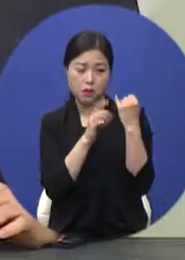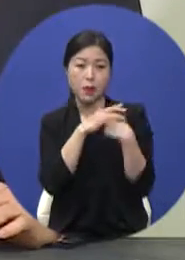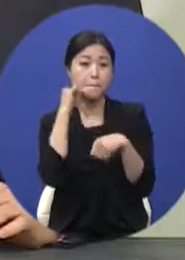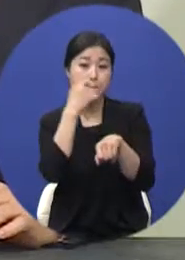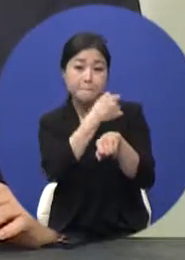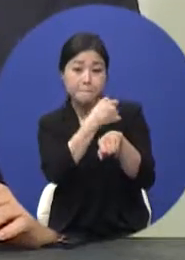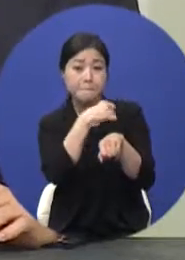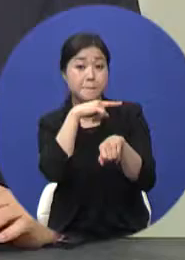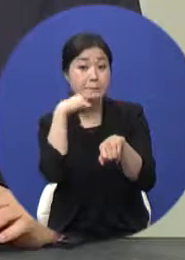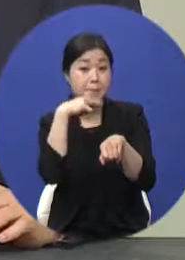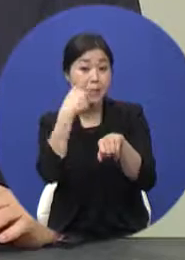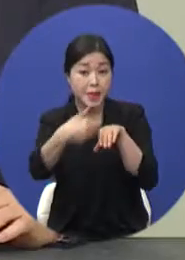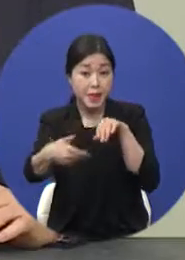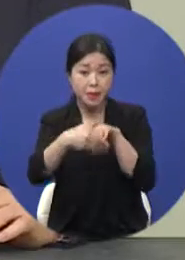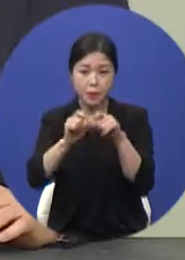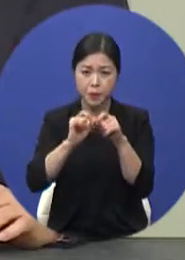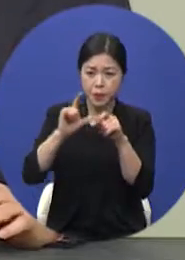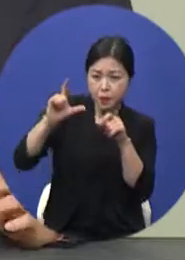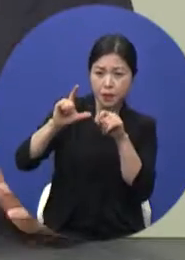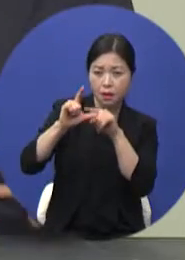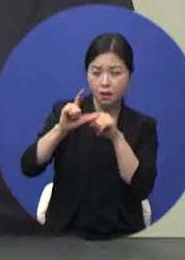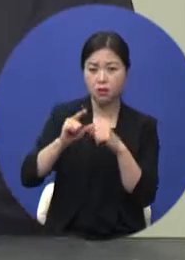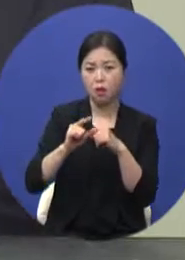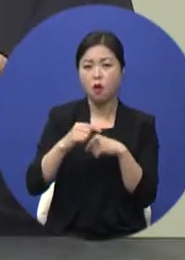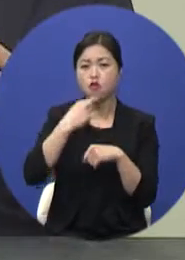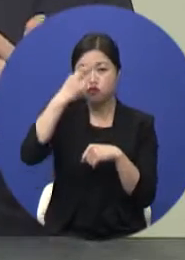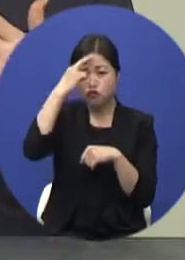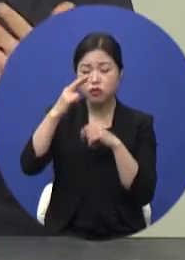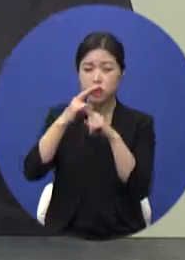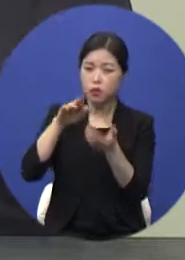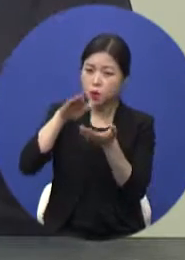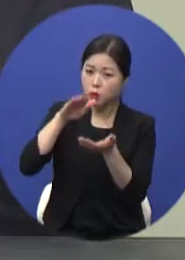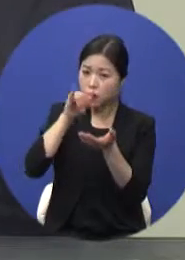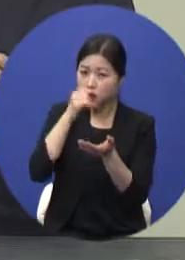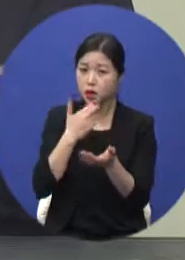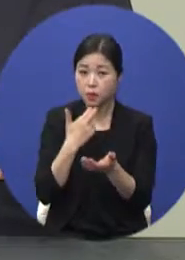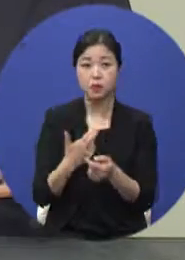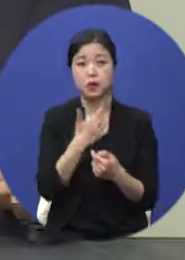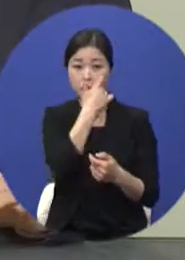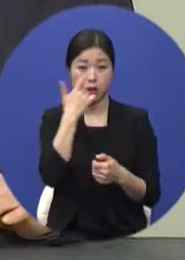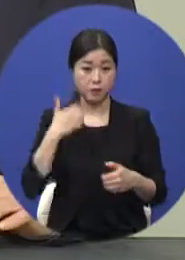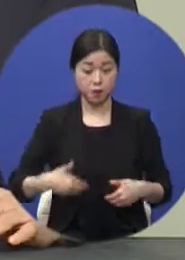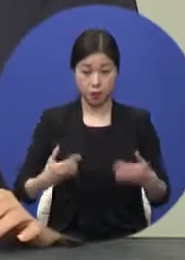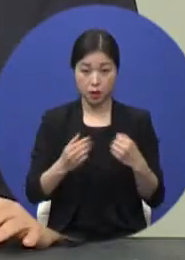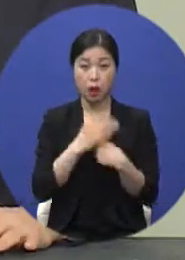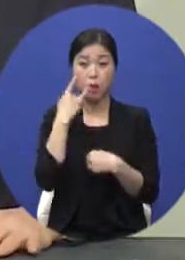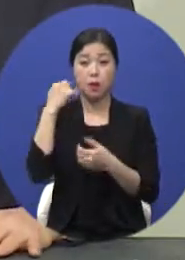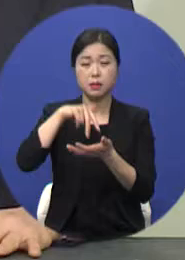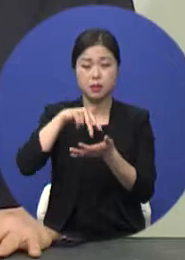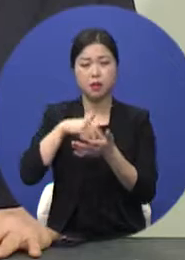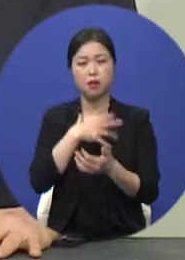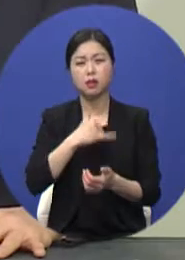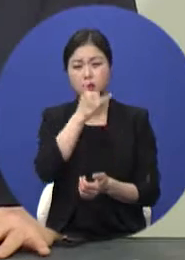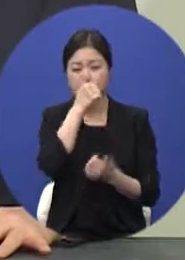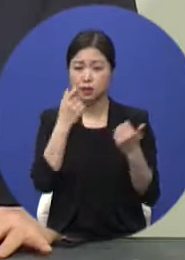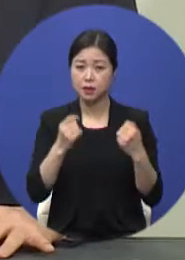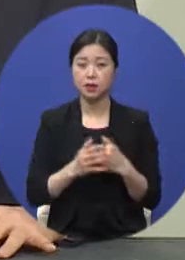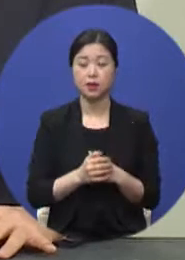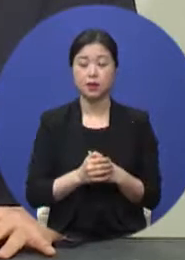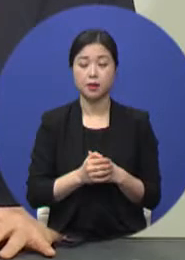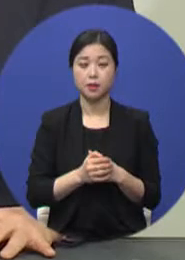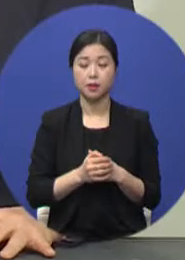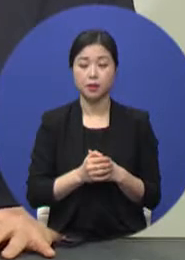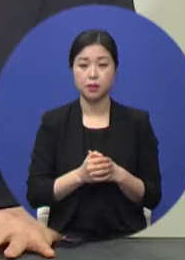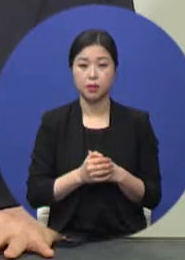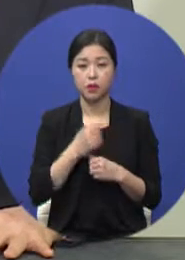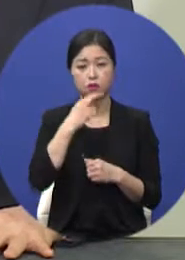좋겠고 네. 예. 실제 술을 마셨는지 안 마셨는지 그러니까 왜냐하면은 그 어머님 입장에서는 되게 걱정되니까 그렇게 하시고 어쨌든 간에